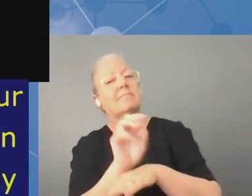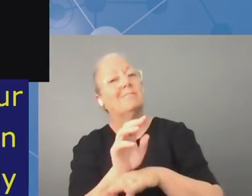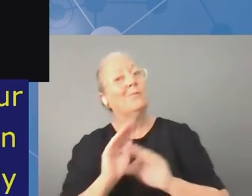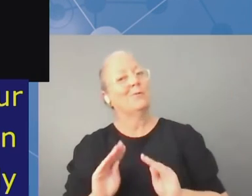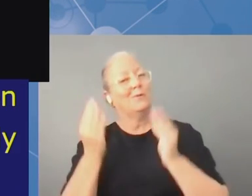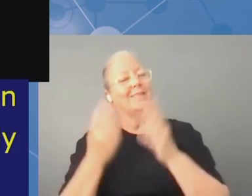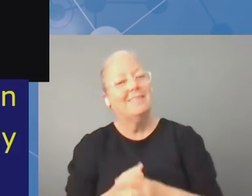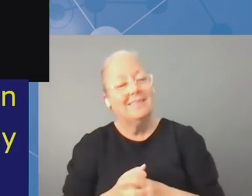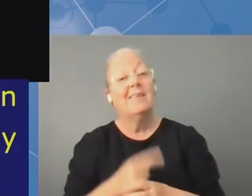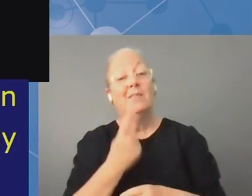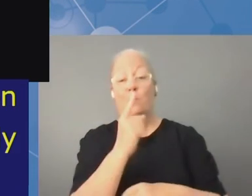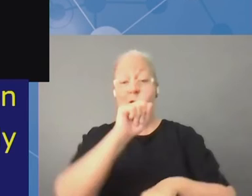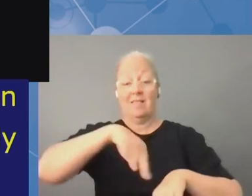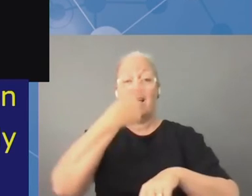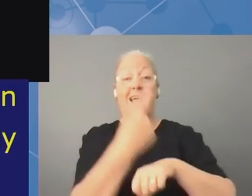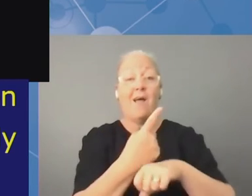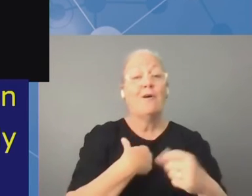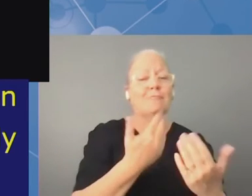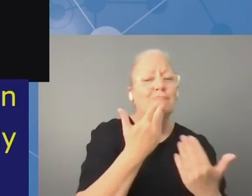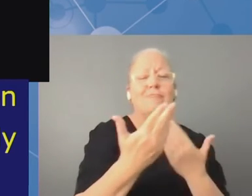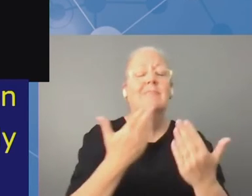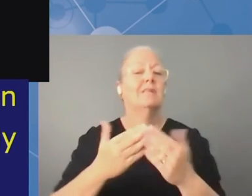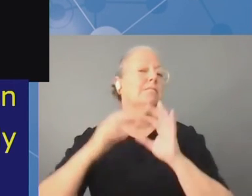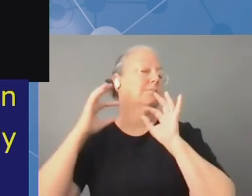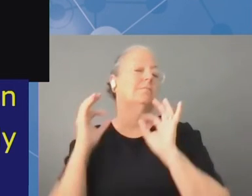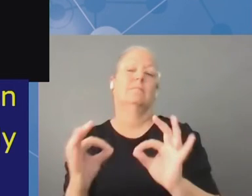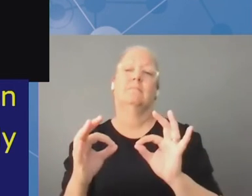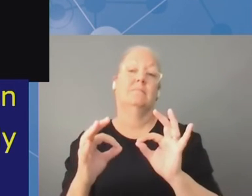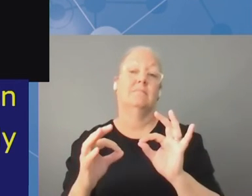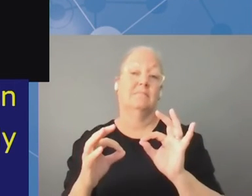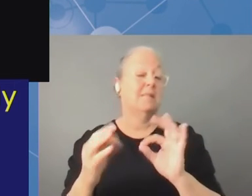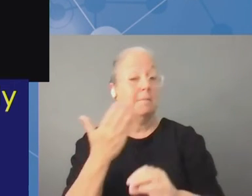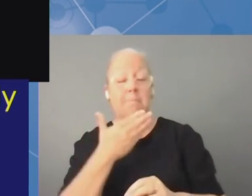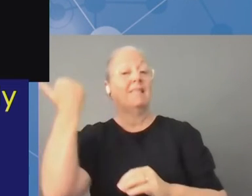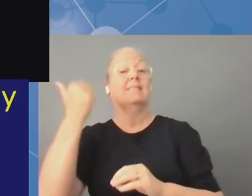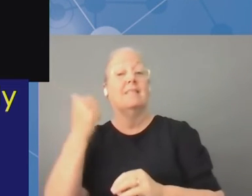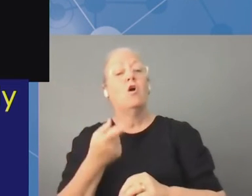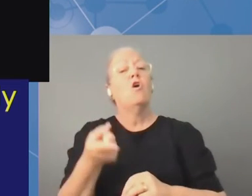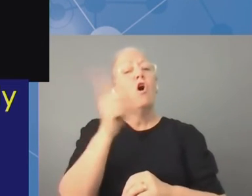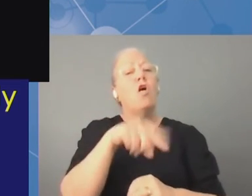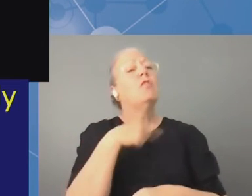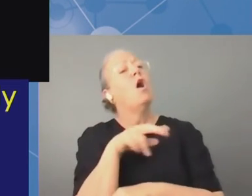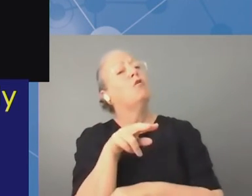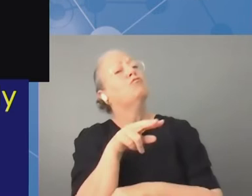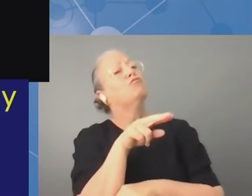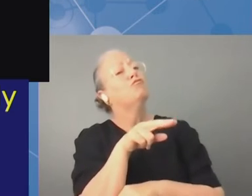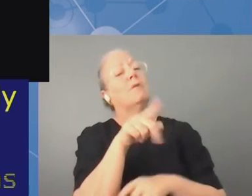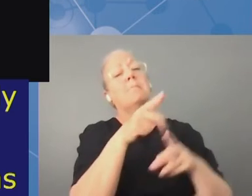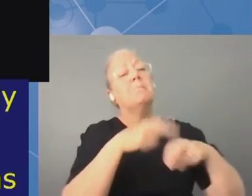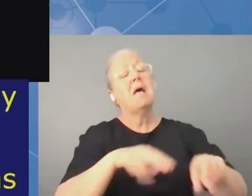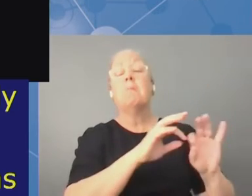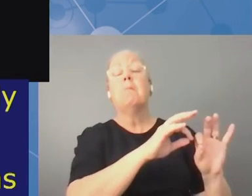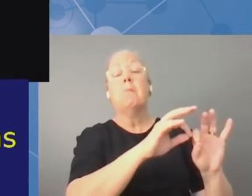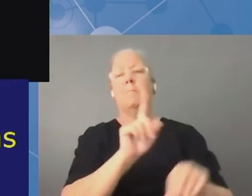в плане политики Евросоюза. Это была очень хорошая встреча,